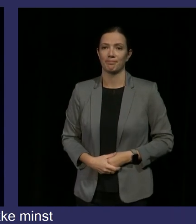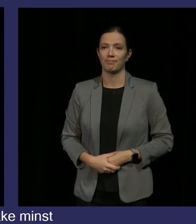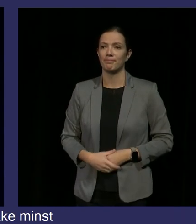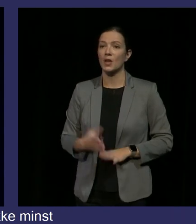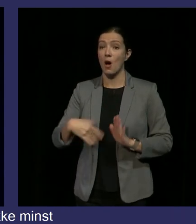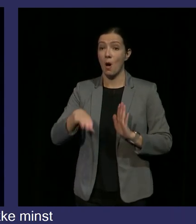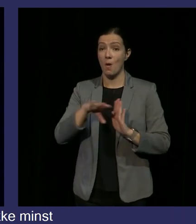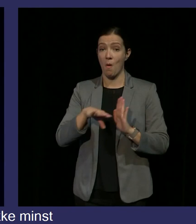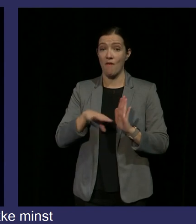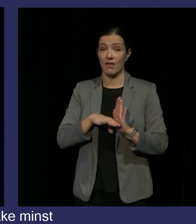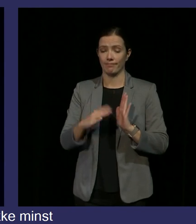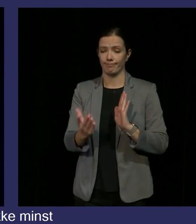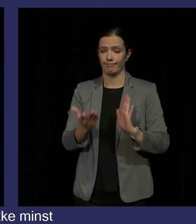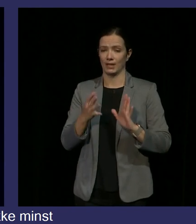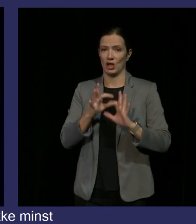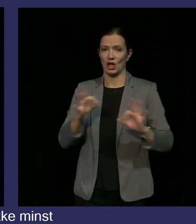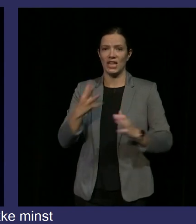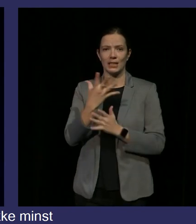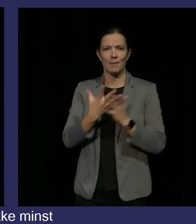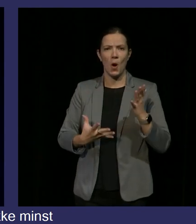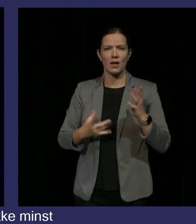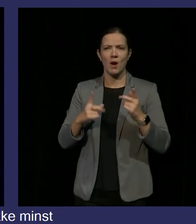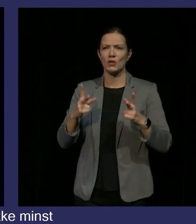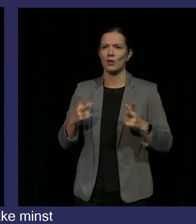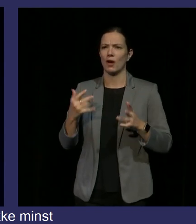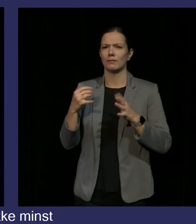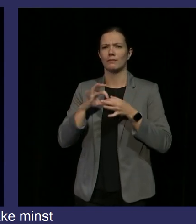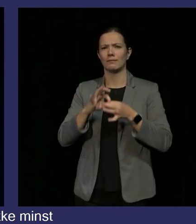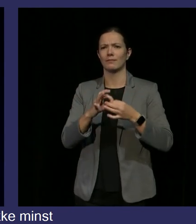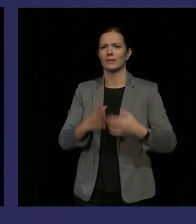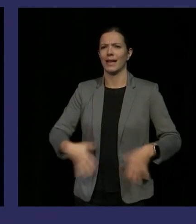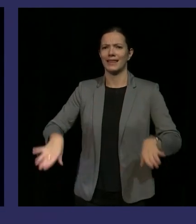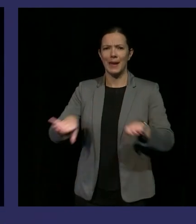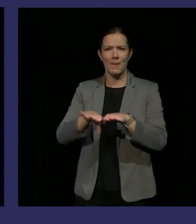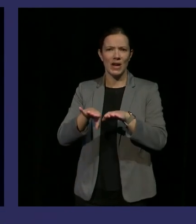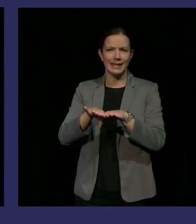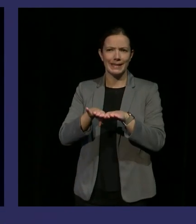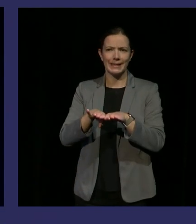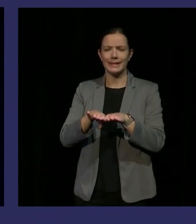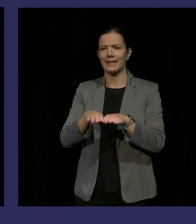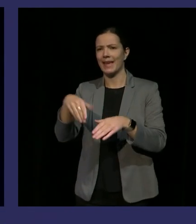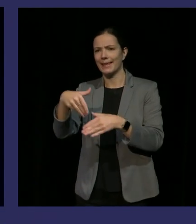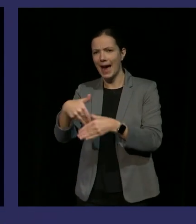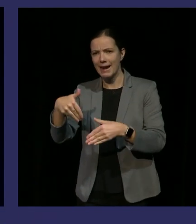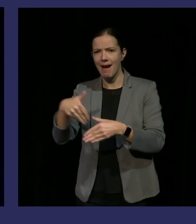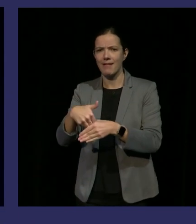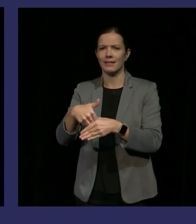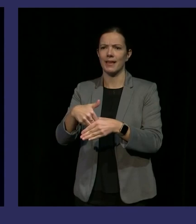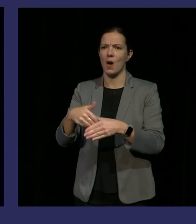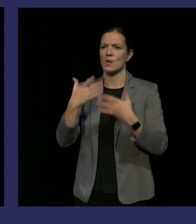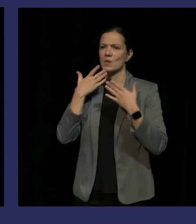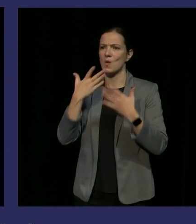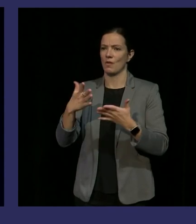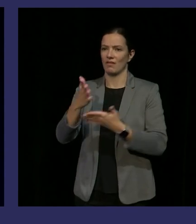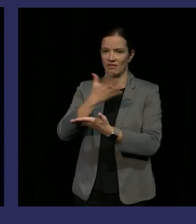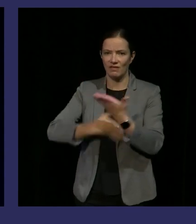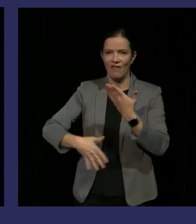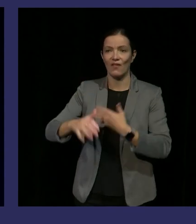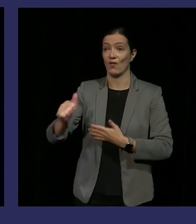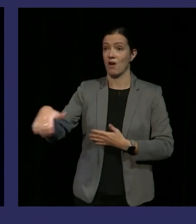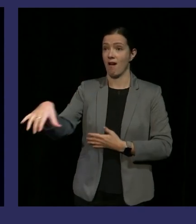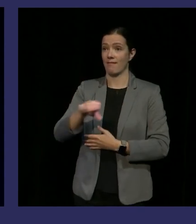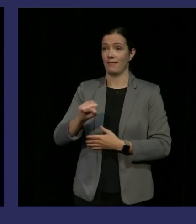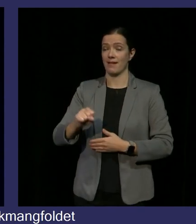Loven gjør det tydelig at språk ikke minst handler om demokrati, deltakelse og et godt samfunn for